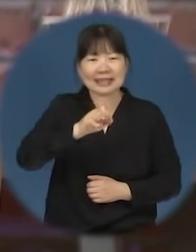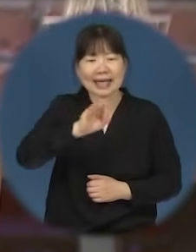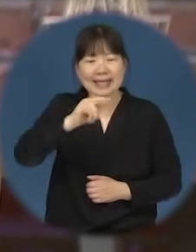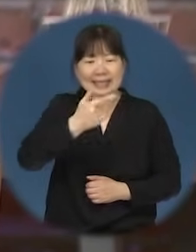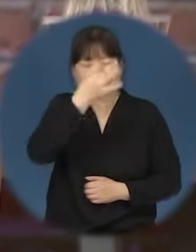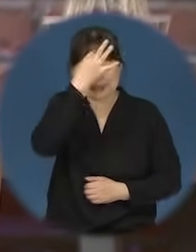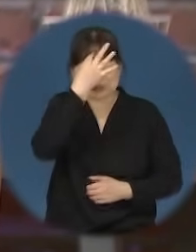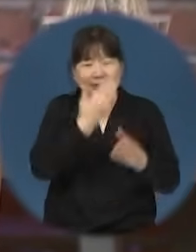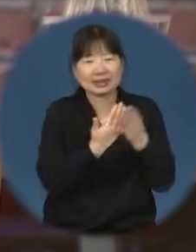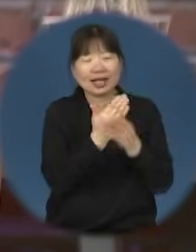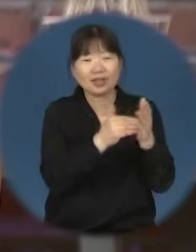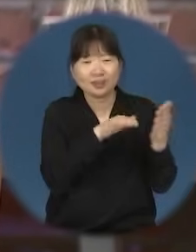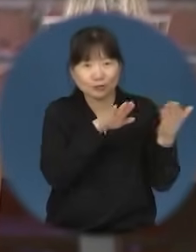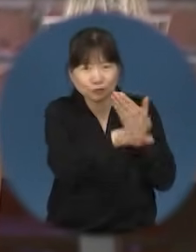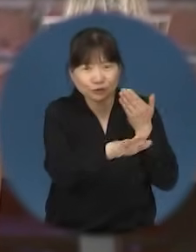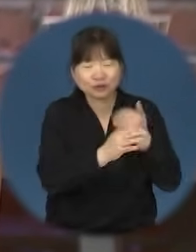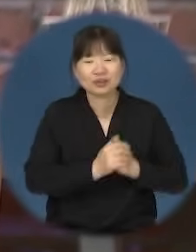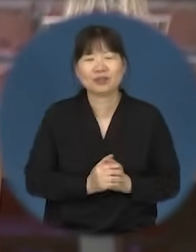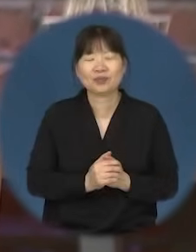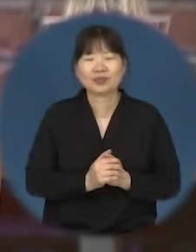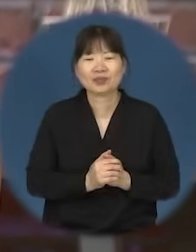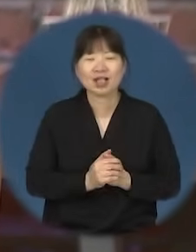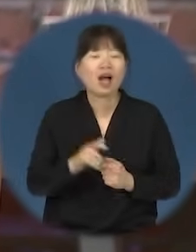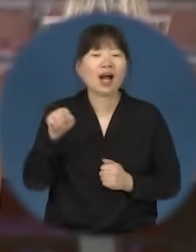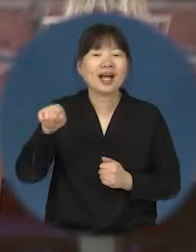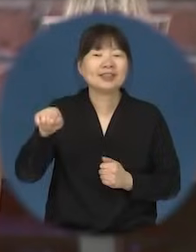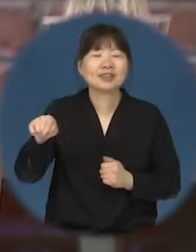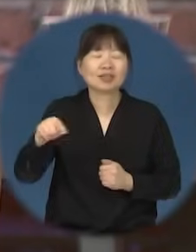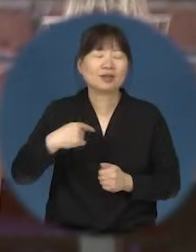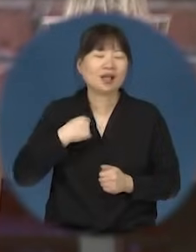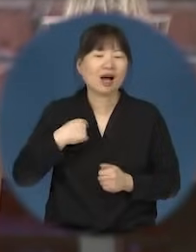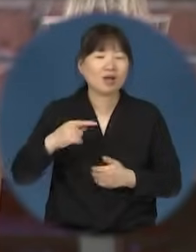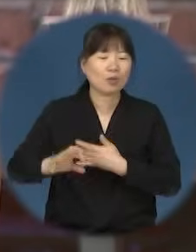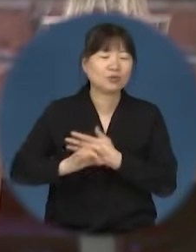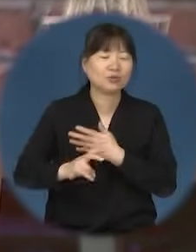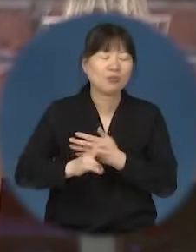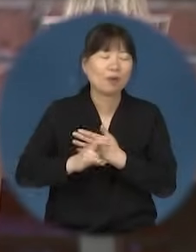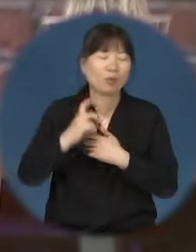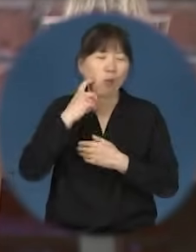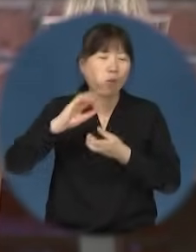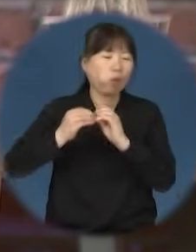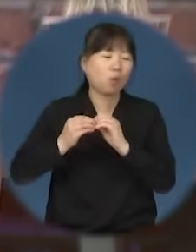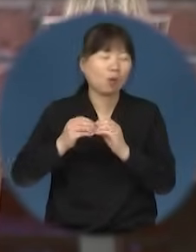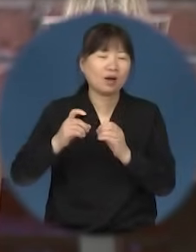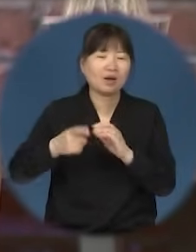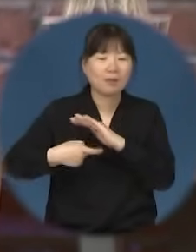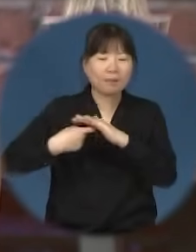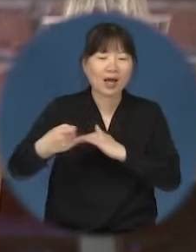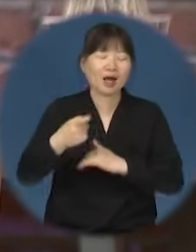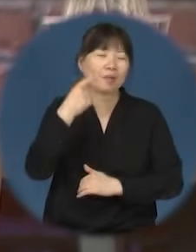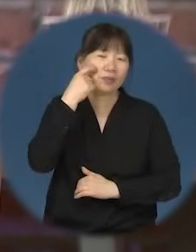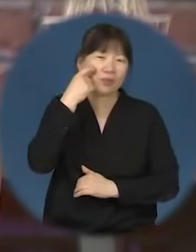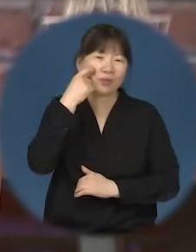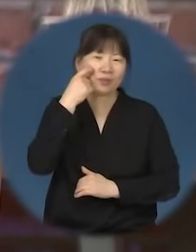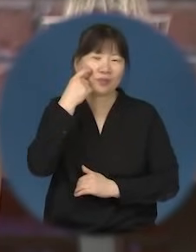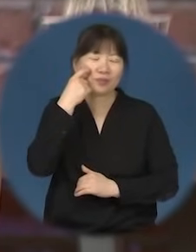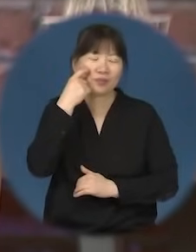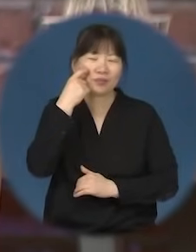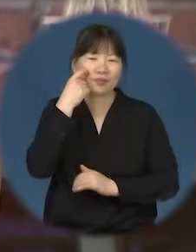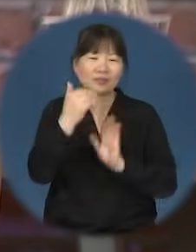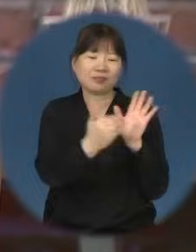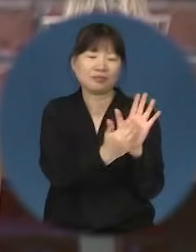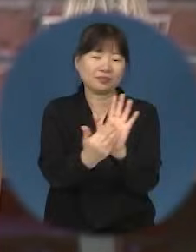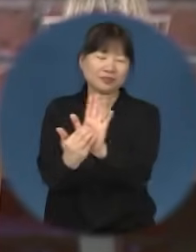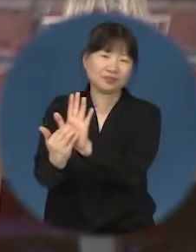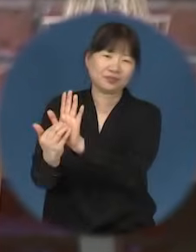생김으로 해서 더 이상 그 우려가 없어진 거죠. 그래서 절대 위변조되면